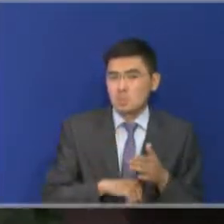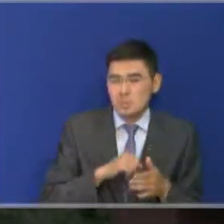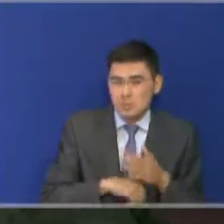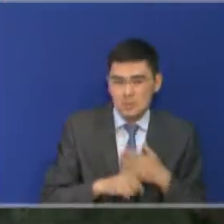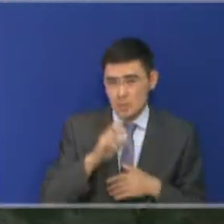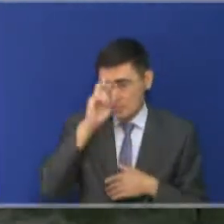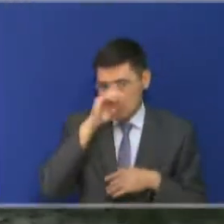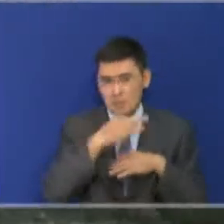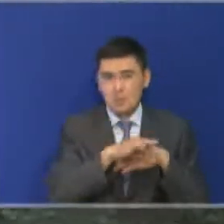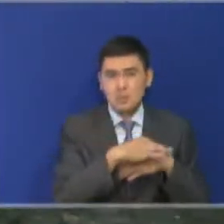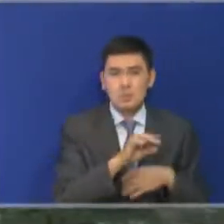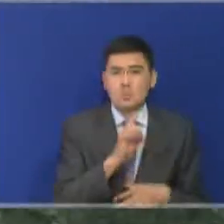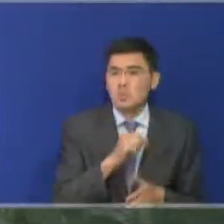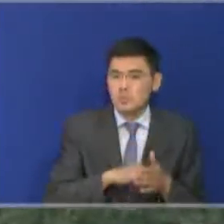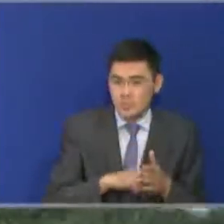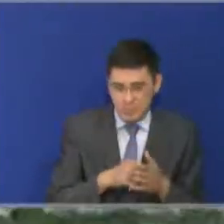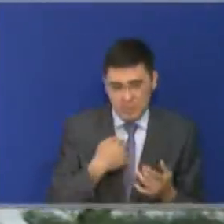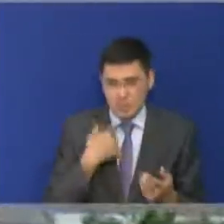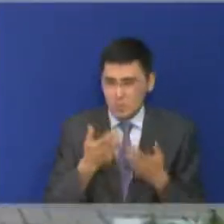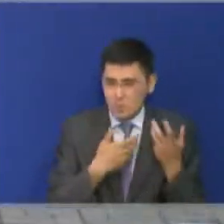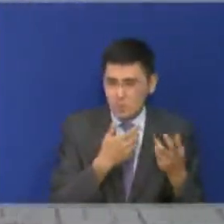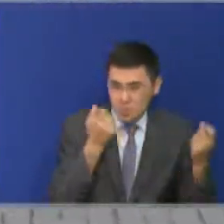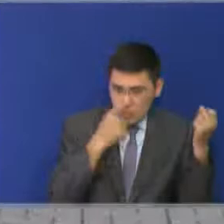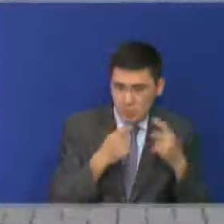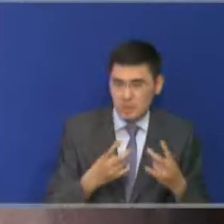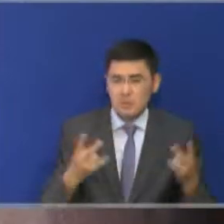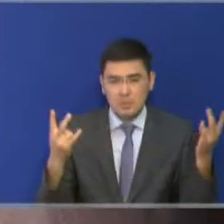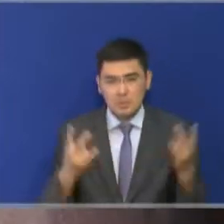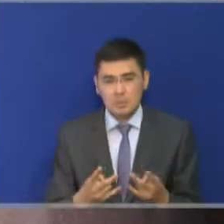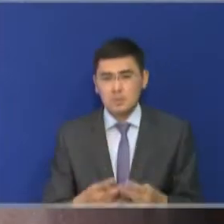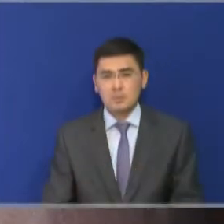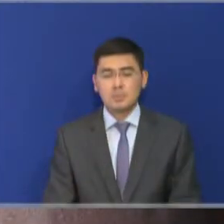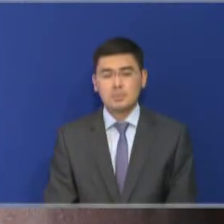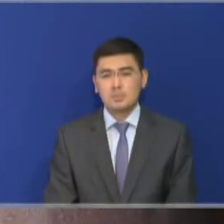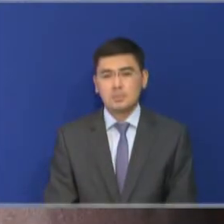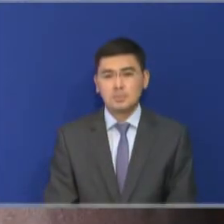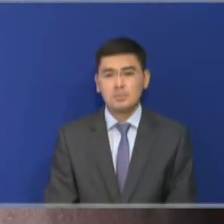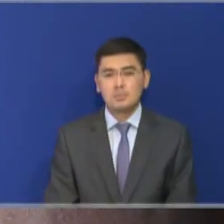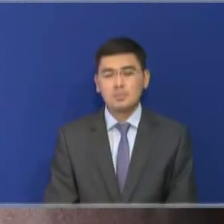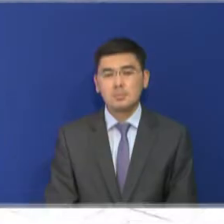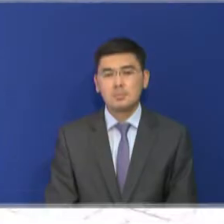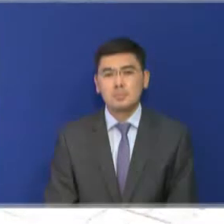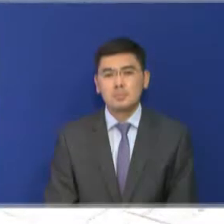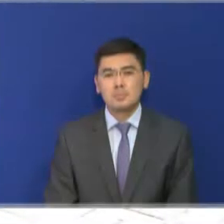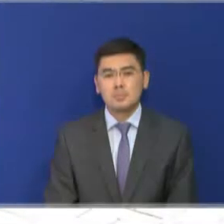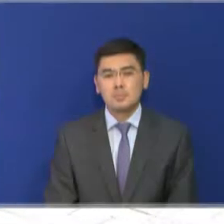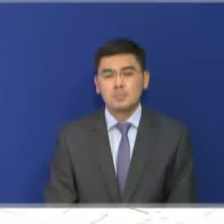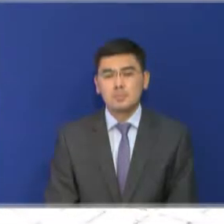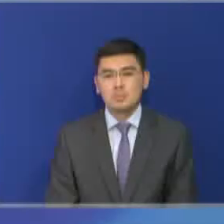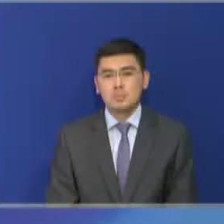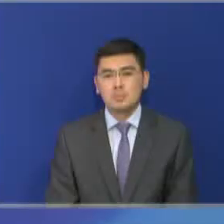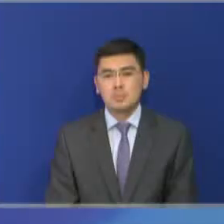тарих үшін қажет, дейді еске алу шарасына қатысқандар. Рустам Адвасова, Нұргүл Садықова, Айдос Айтқалиев, Семей